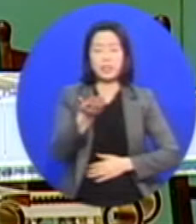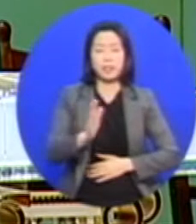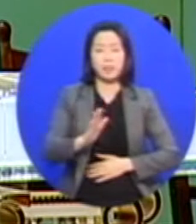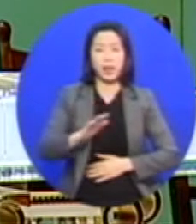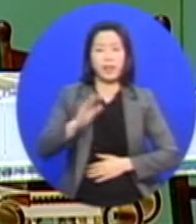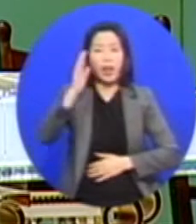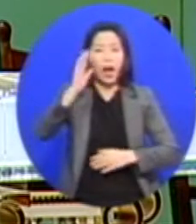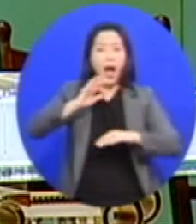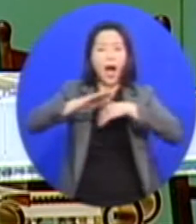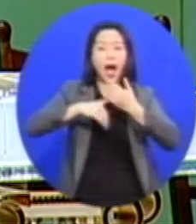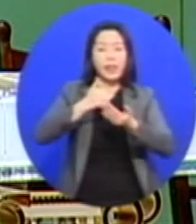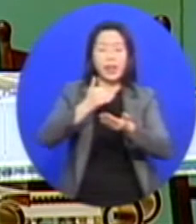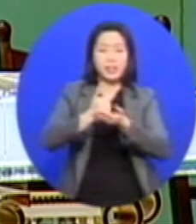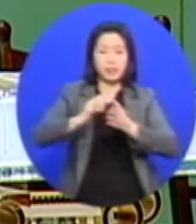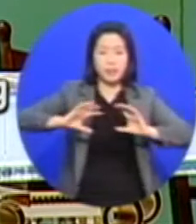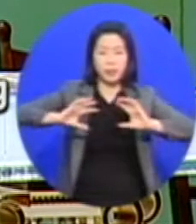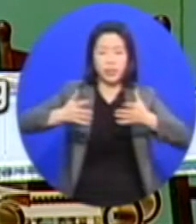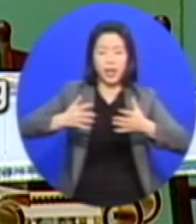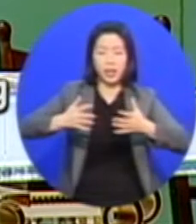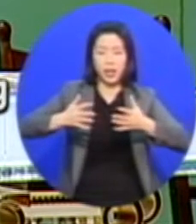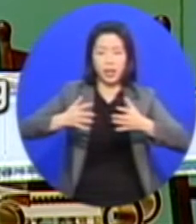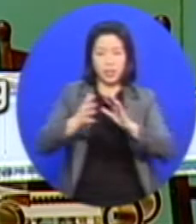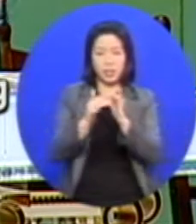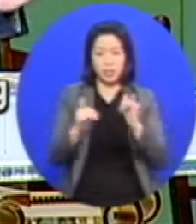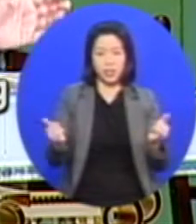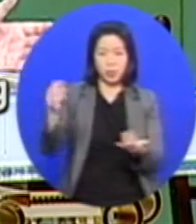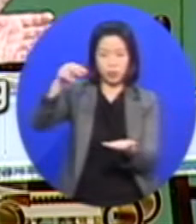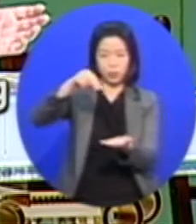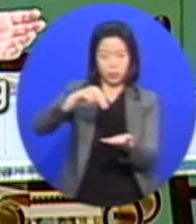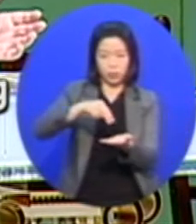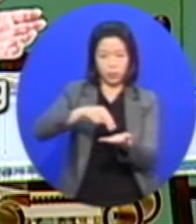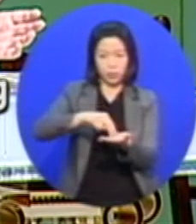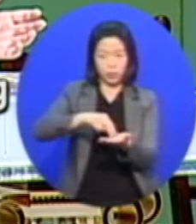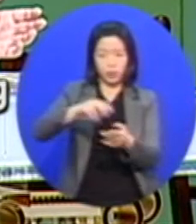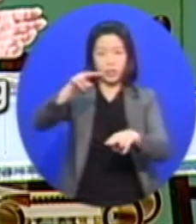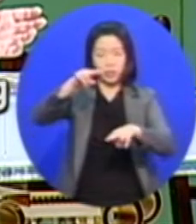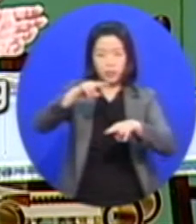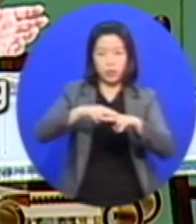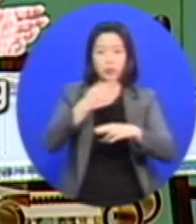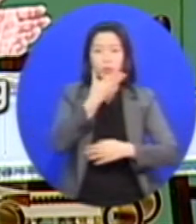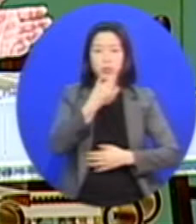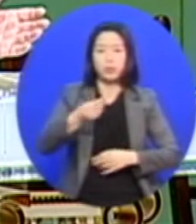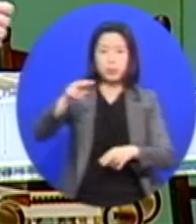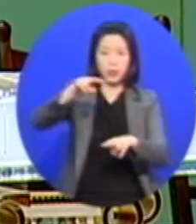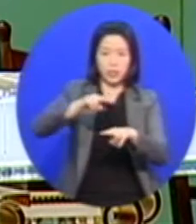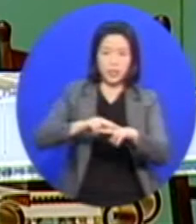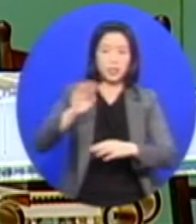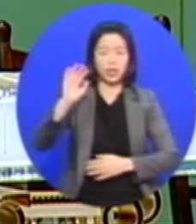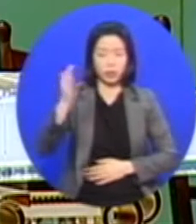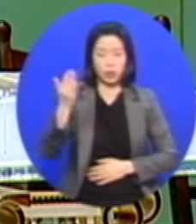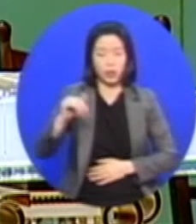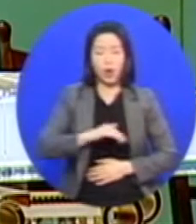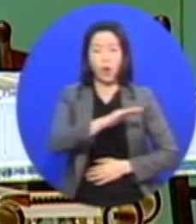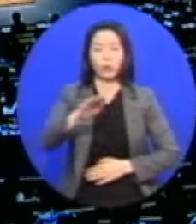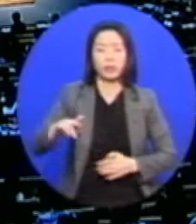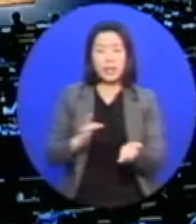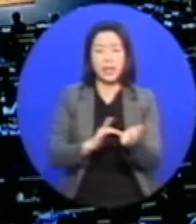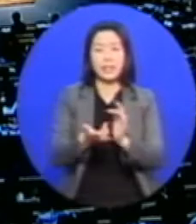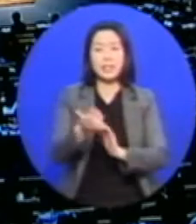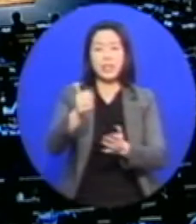백성으로 서게 되어 우리가 서있는 자리에는 축복의 자리가 됩니다 우리가 예수를 믿고